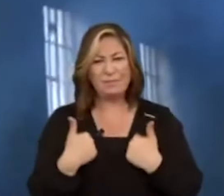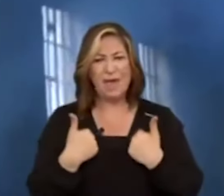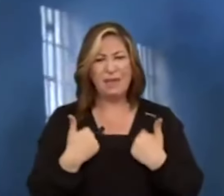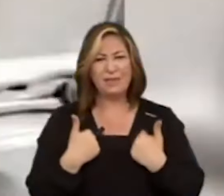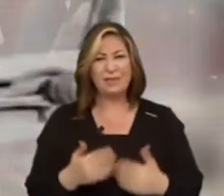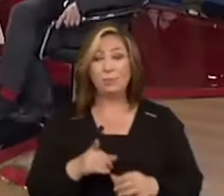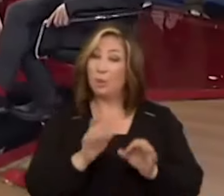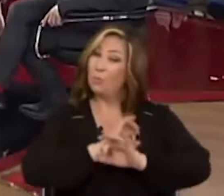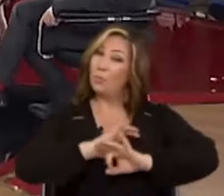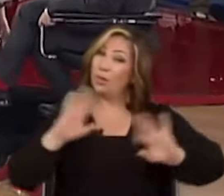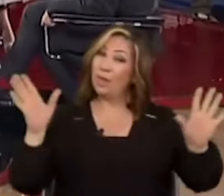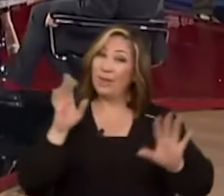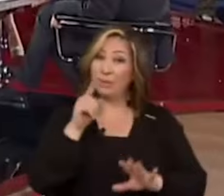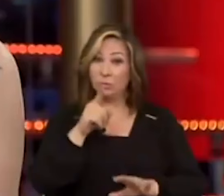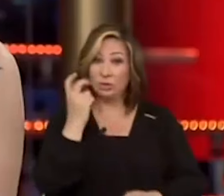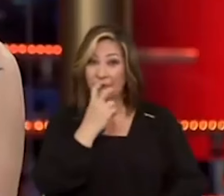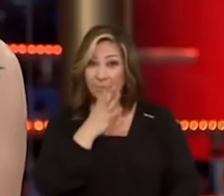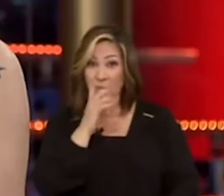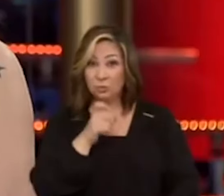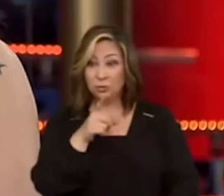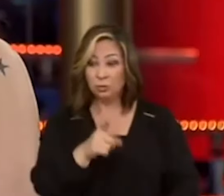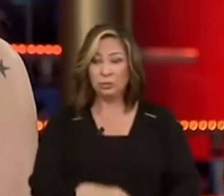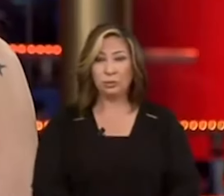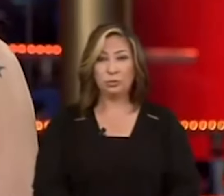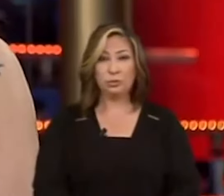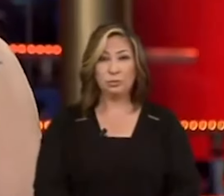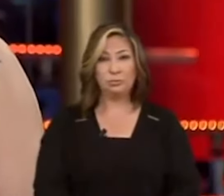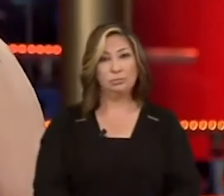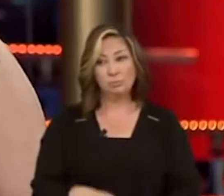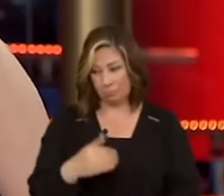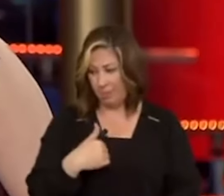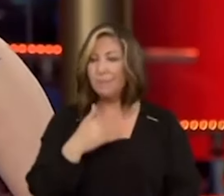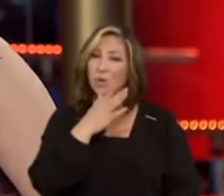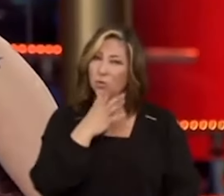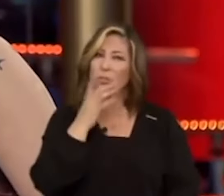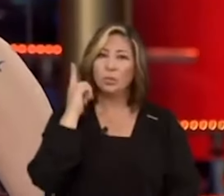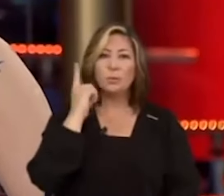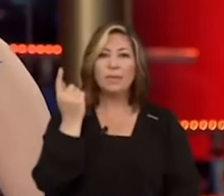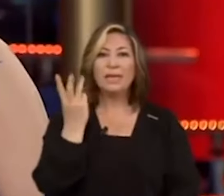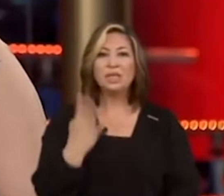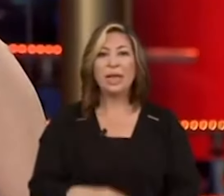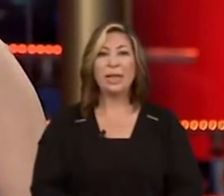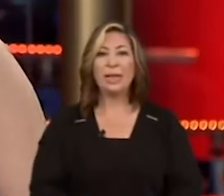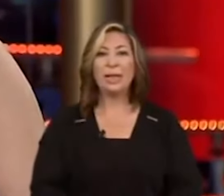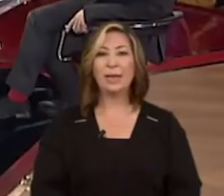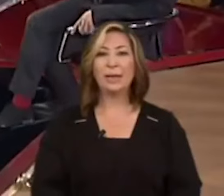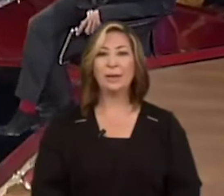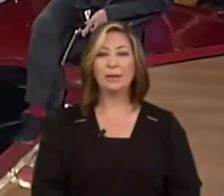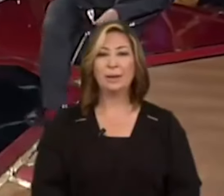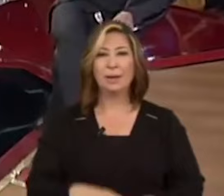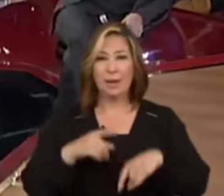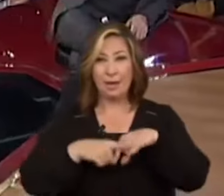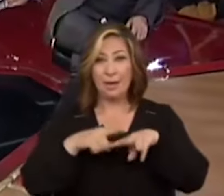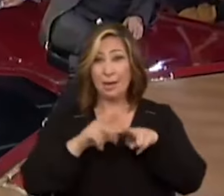tattım be ya. Bu da mükemmeldir. Siz biliyor musunuz bu şarkıyı? Ben biliyorum, evet, duydum birkaç kere. Evet. Hakkı